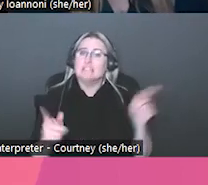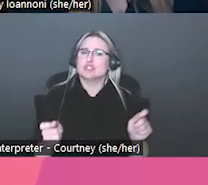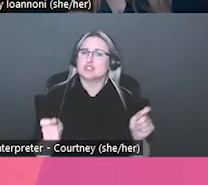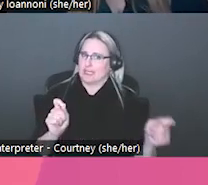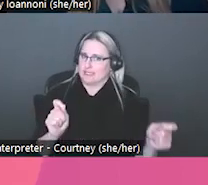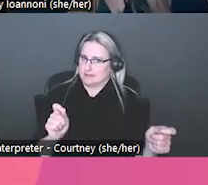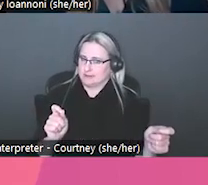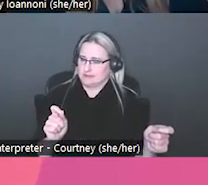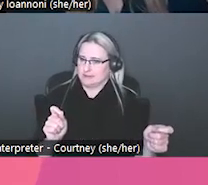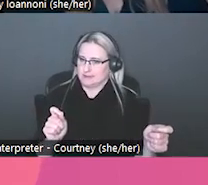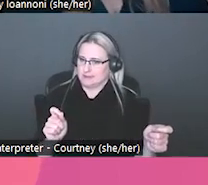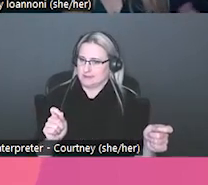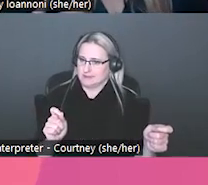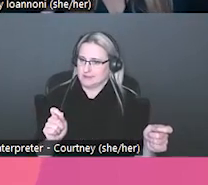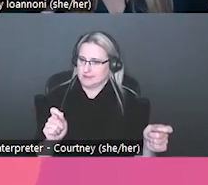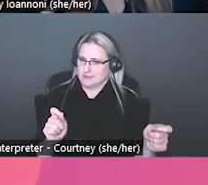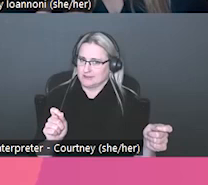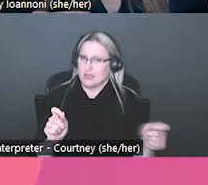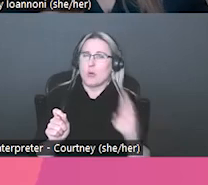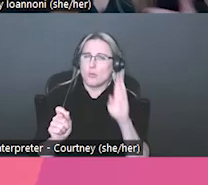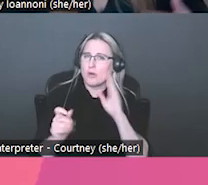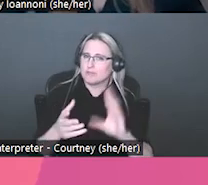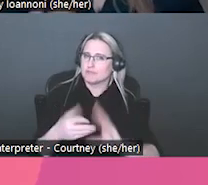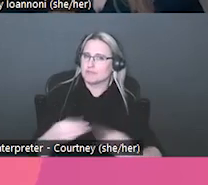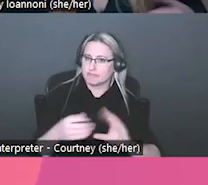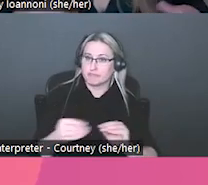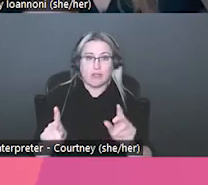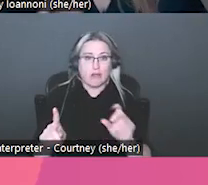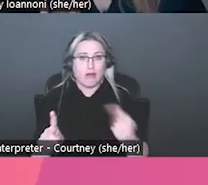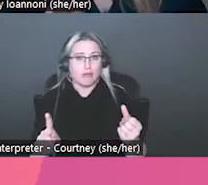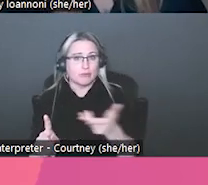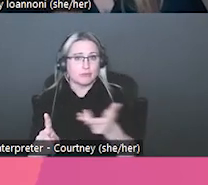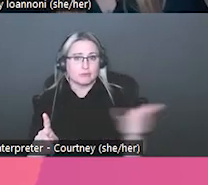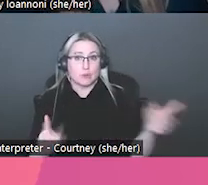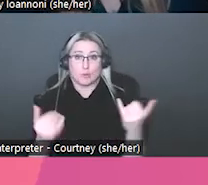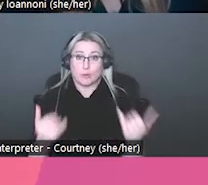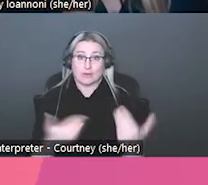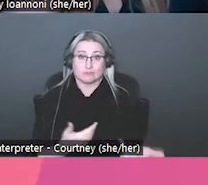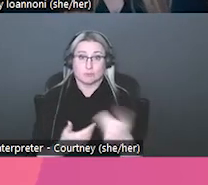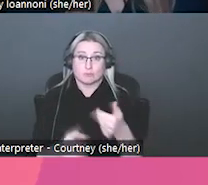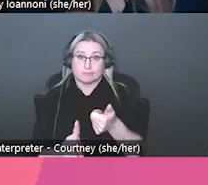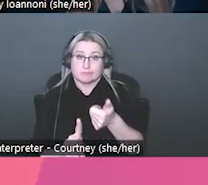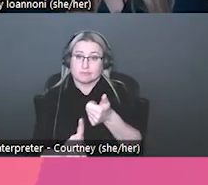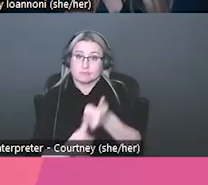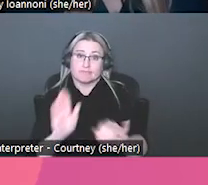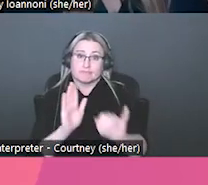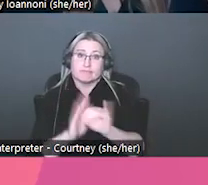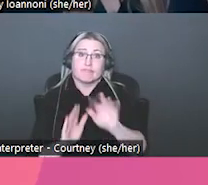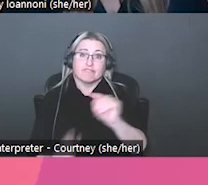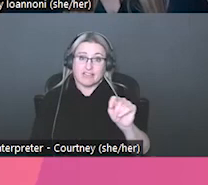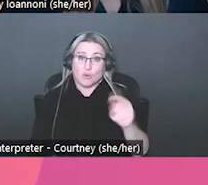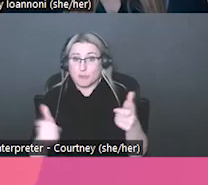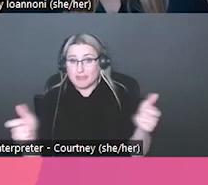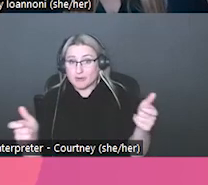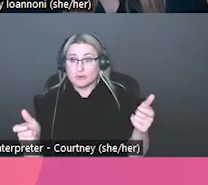Mais le changement, et je ne sais pas si c'est la même chose pour d'autres personnes qui sont corpulentes